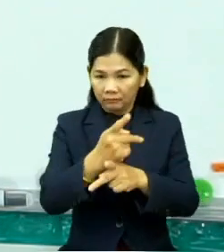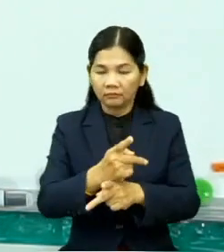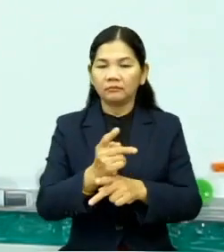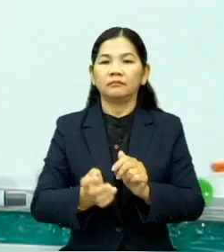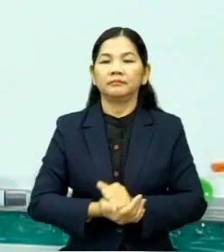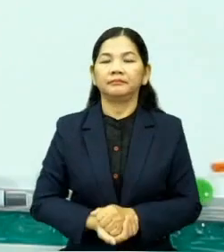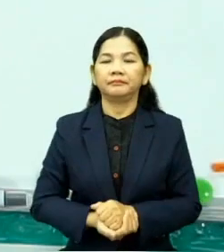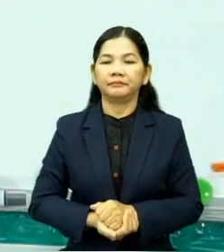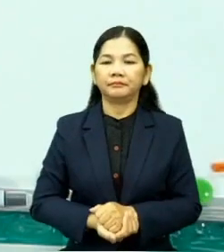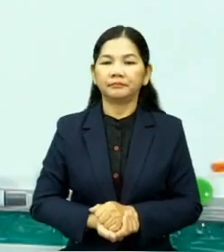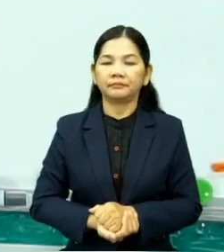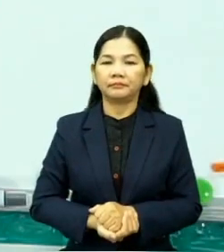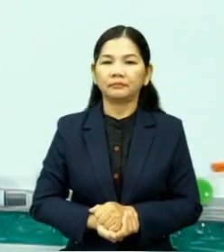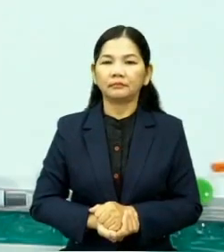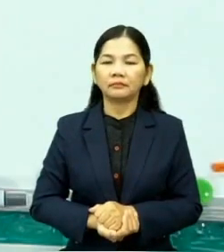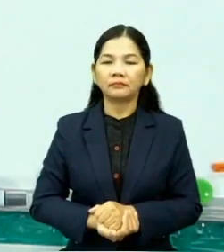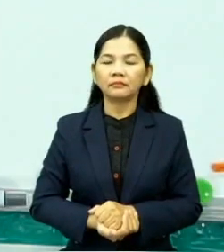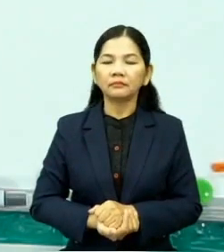ដែរ